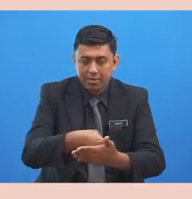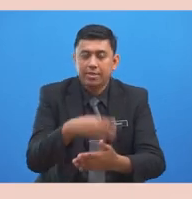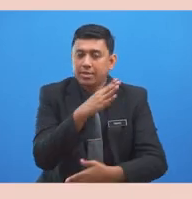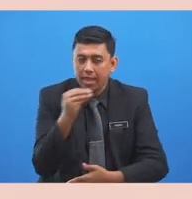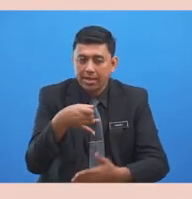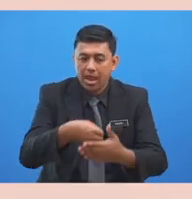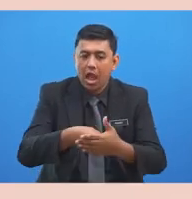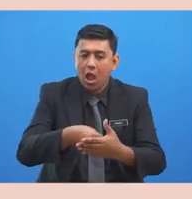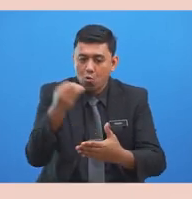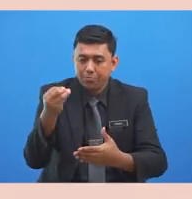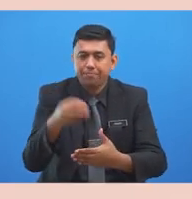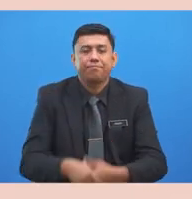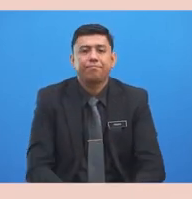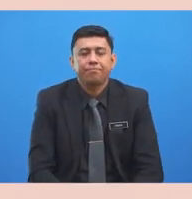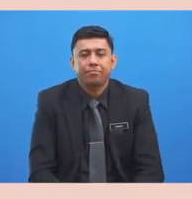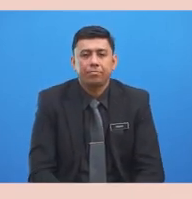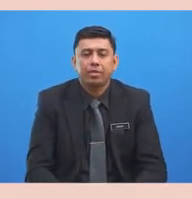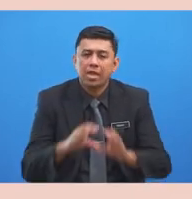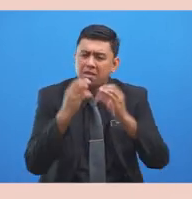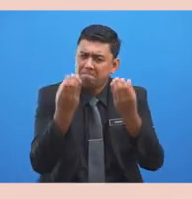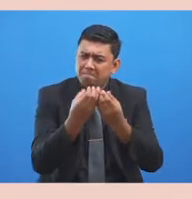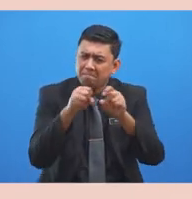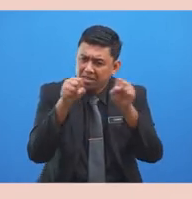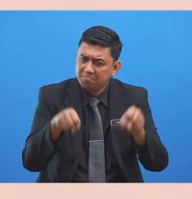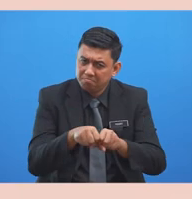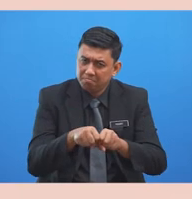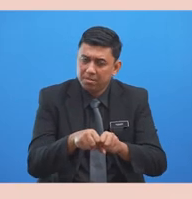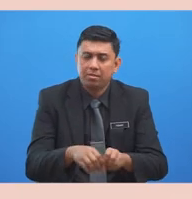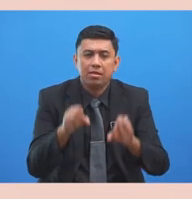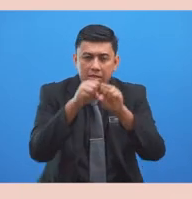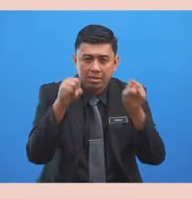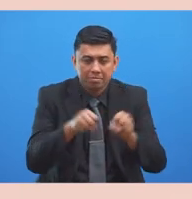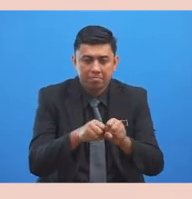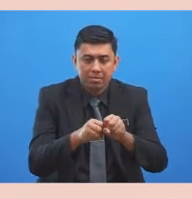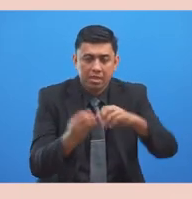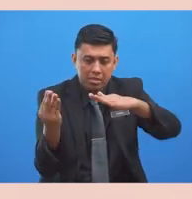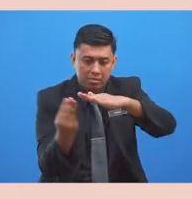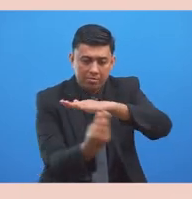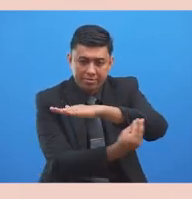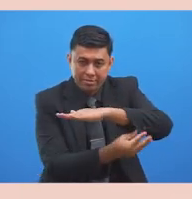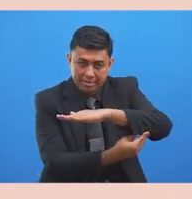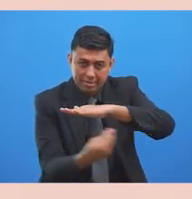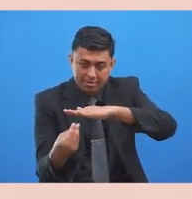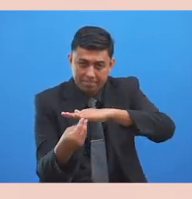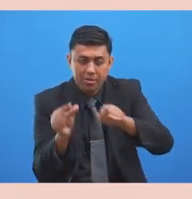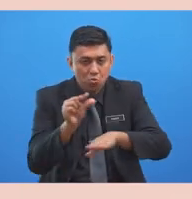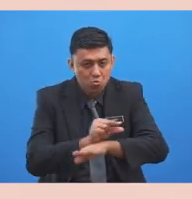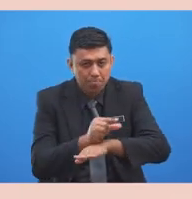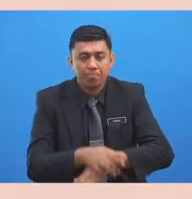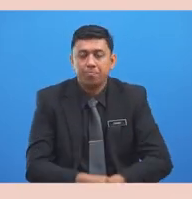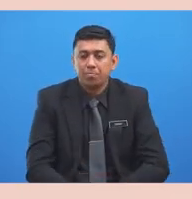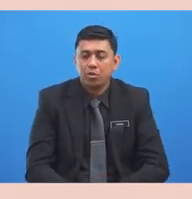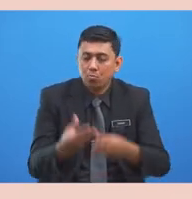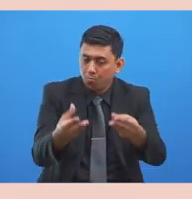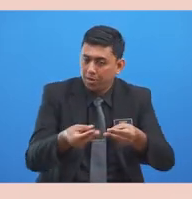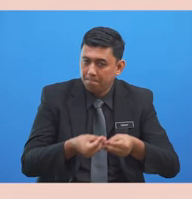system.out. Selain dari kelas sistem, kelas scanner mesti digunakan untuk